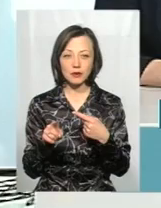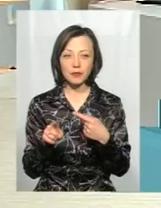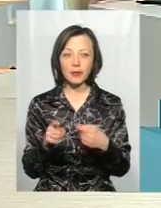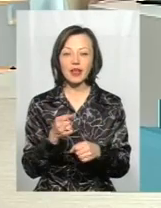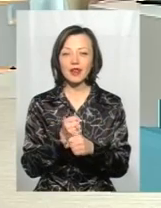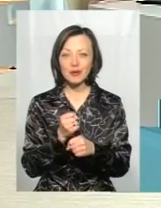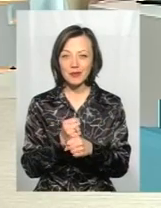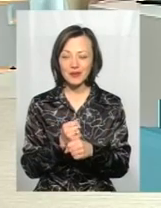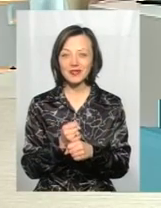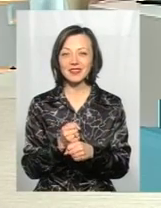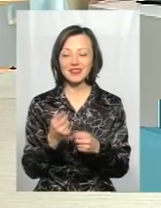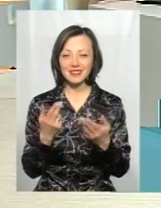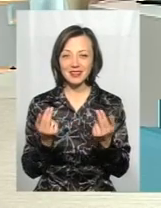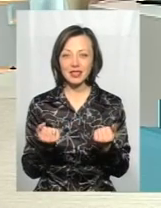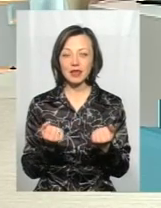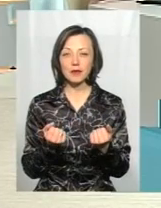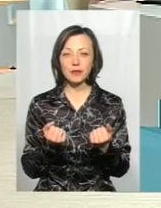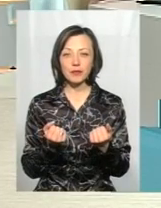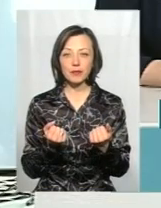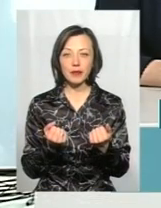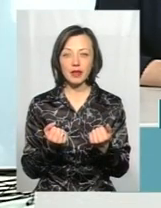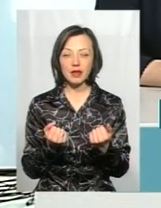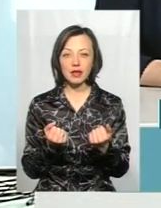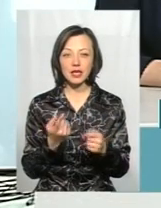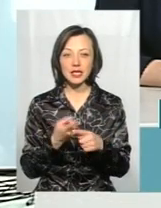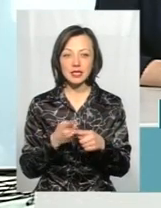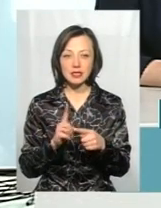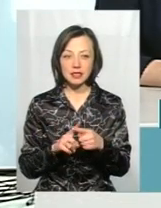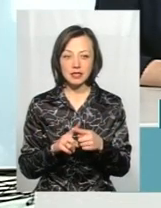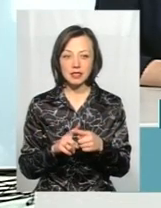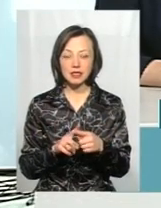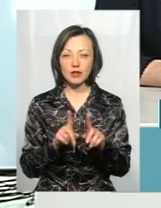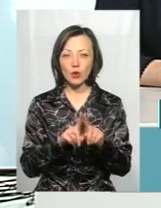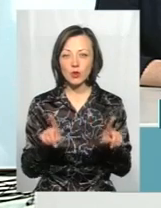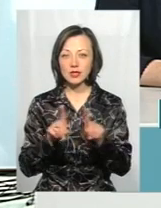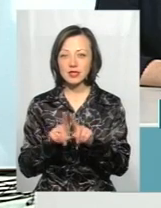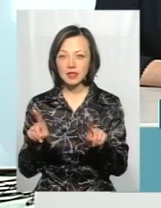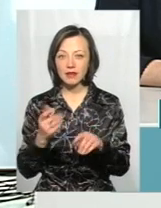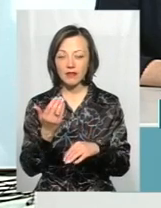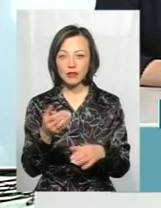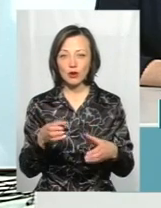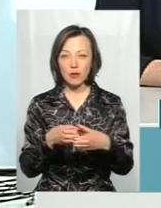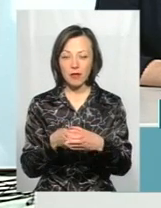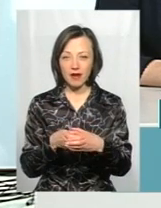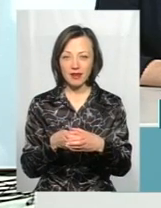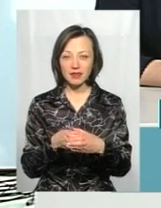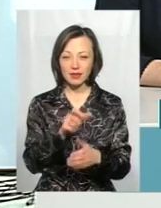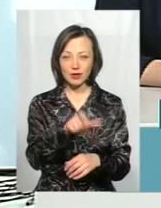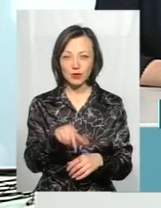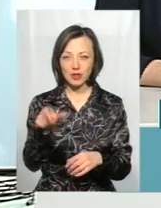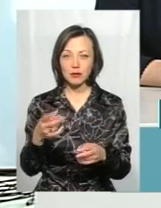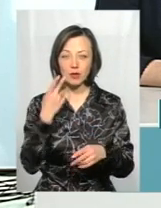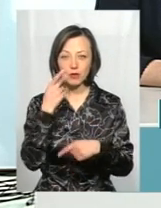на інший щабель, да, розвитку свого. Тобто ці от такі родзинки, такі ягідки в ваших громадах, таких проєктних менеджерів,